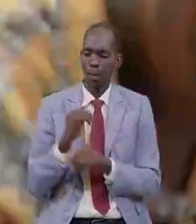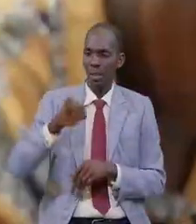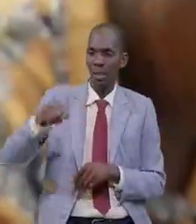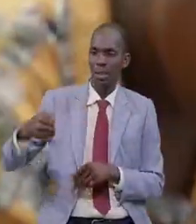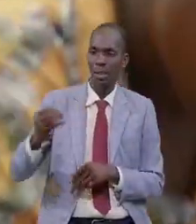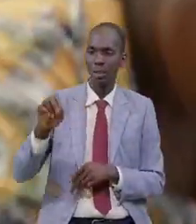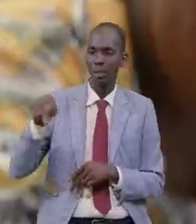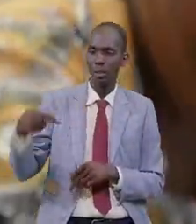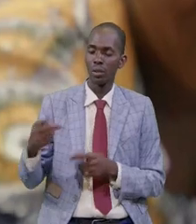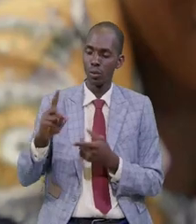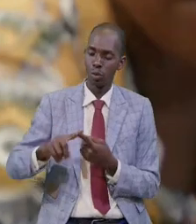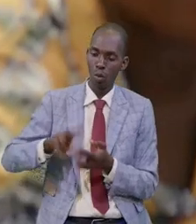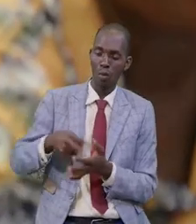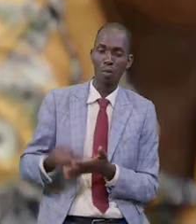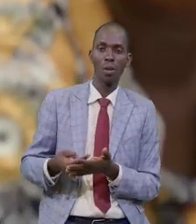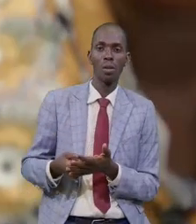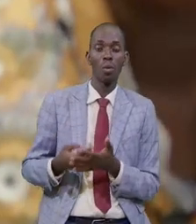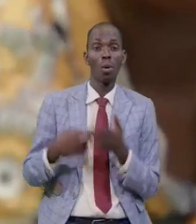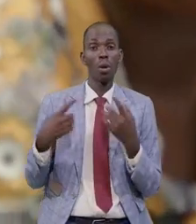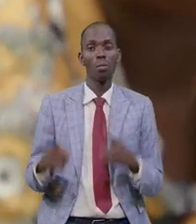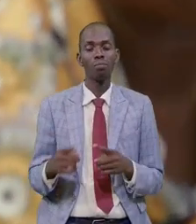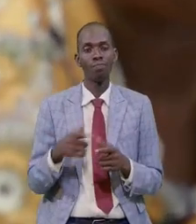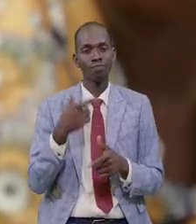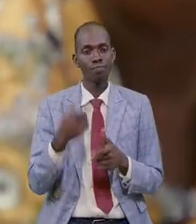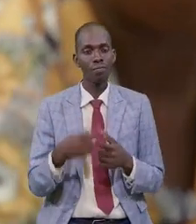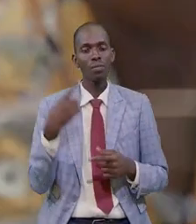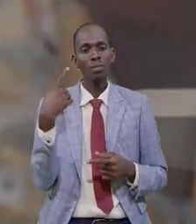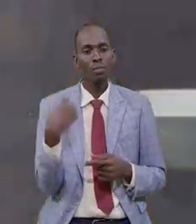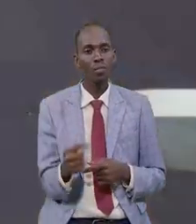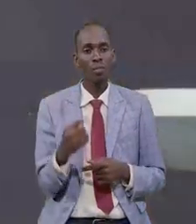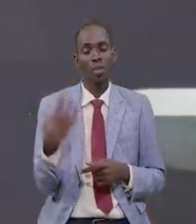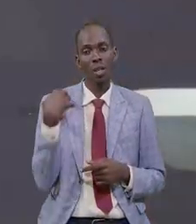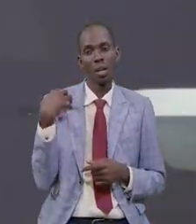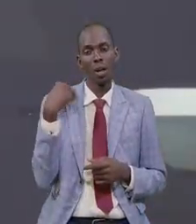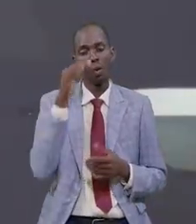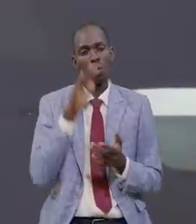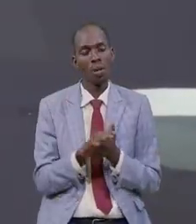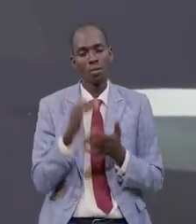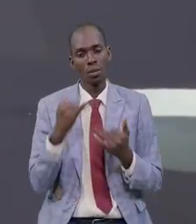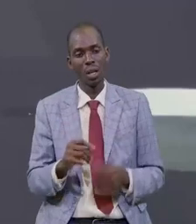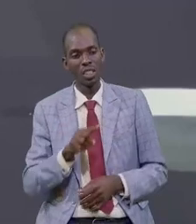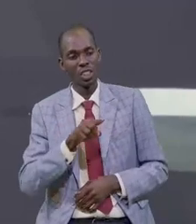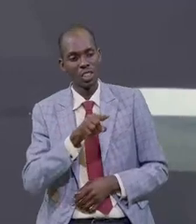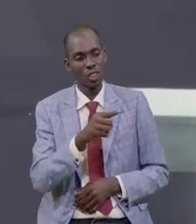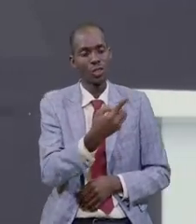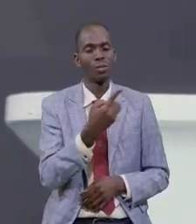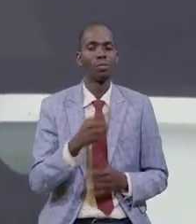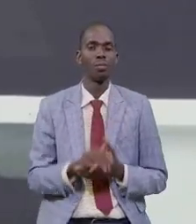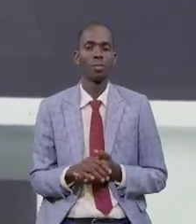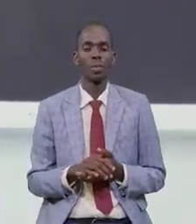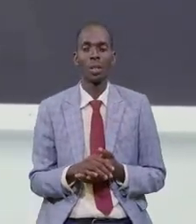oublié son rêve elle a menti c'est ce que c'est ce qui décourage je vois les jeunes filles les